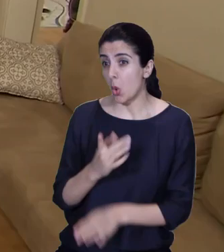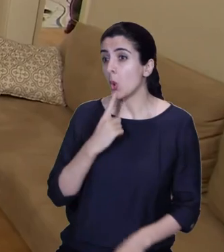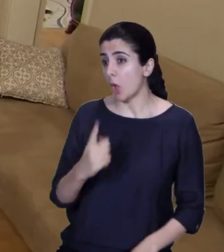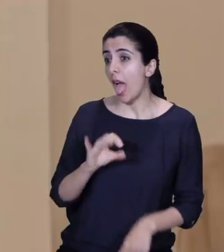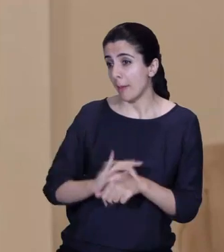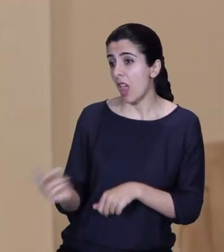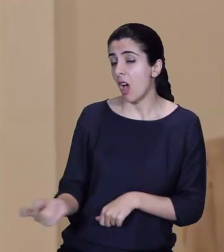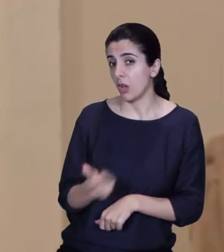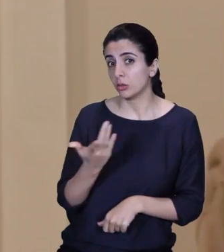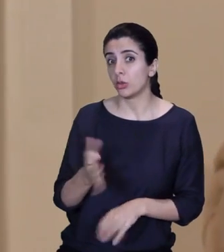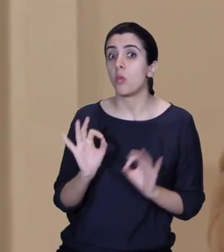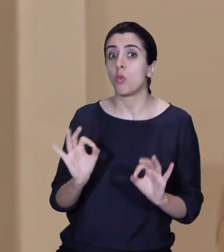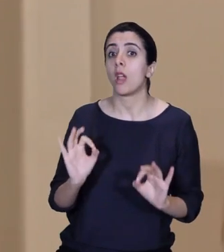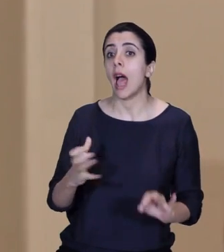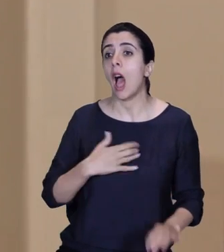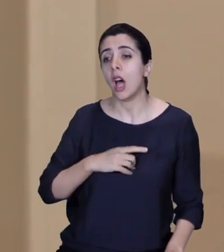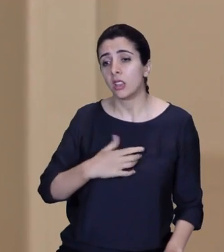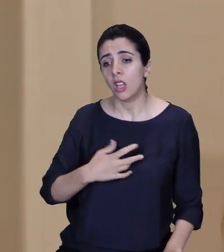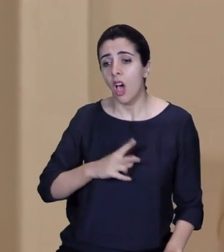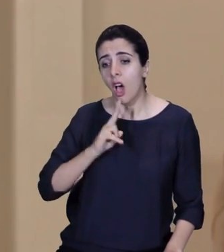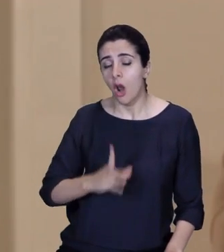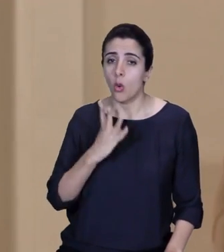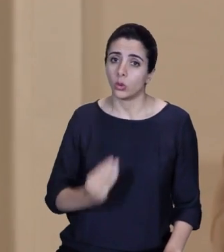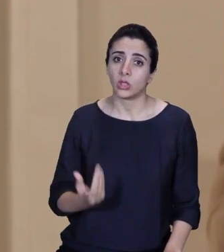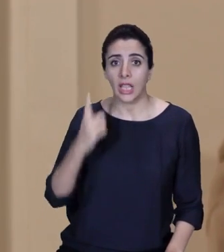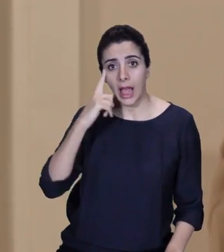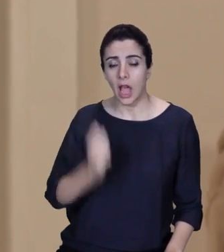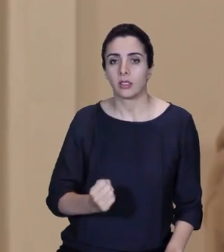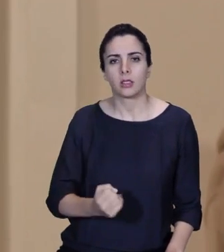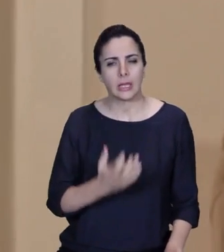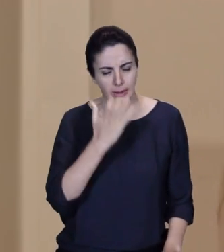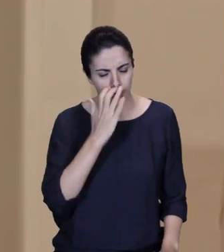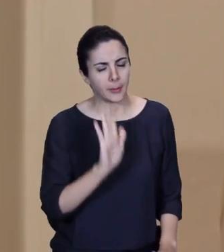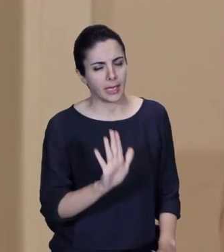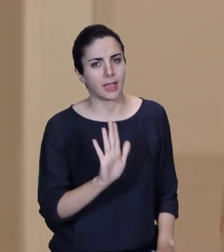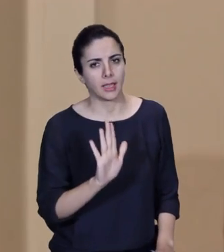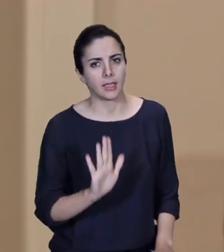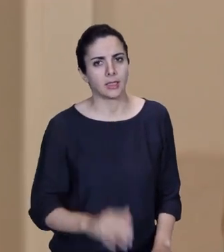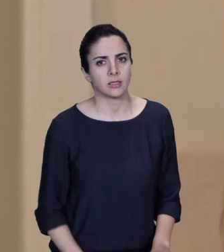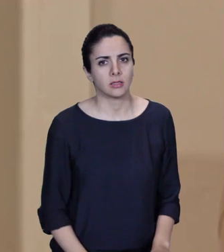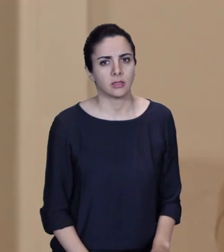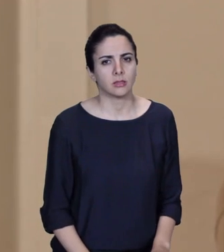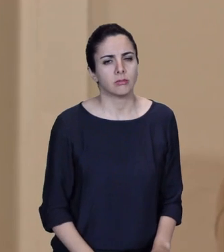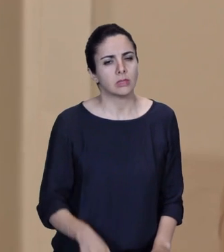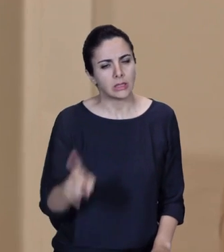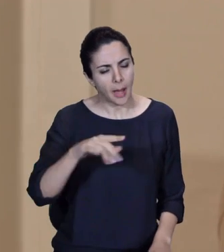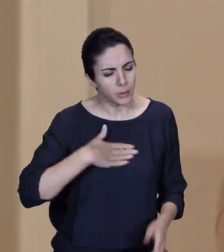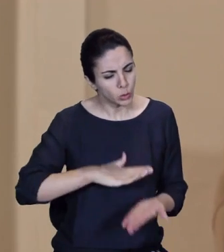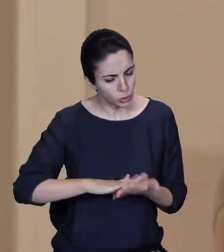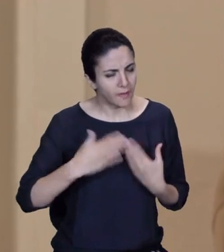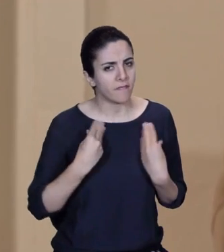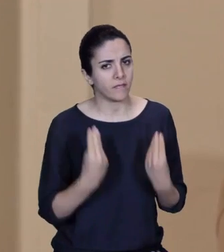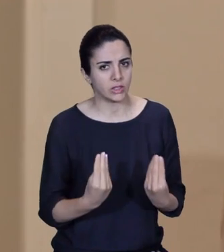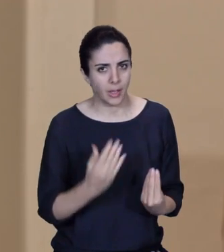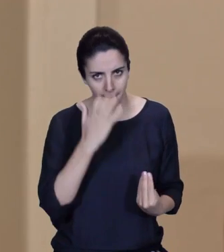de gelemezsin. İlla kendi bildiğini okuyacak. Ama sen dur. Ben sizi yola getirmesini